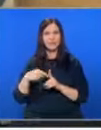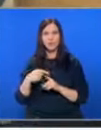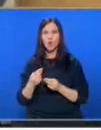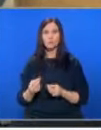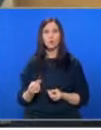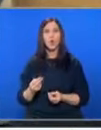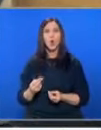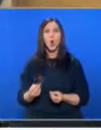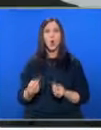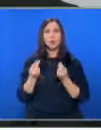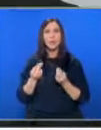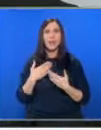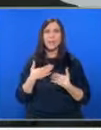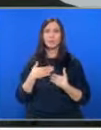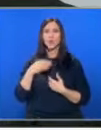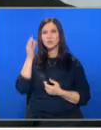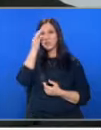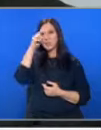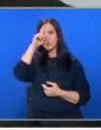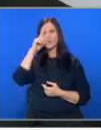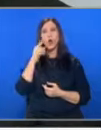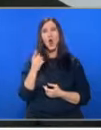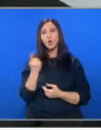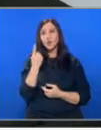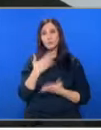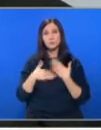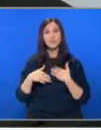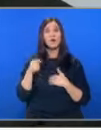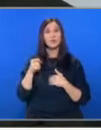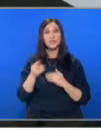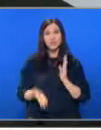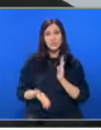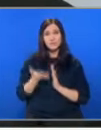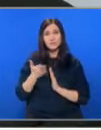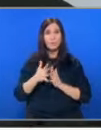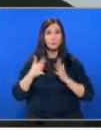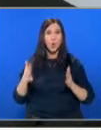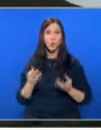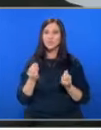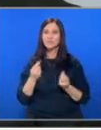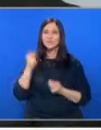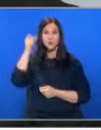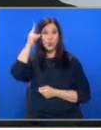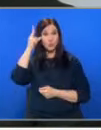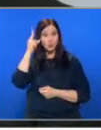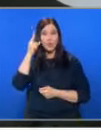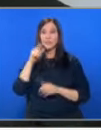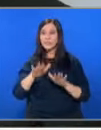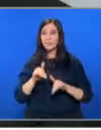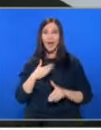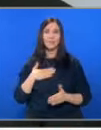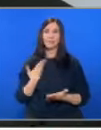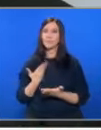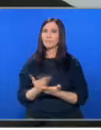Одобрение имаше и от Синя София. Особено сме доволни от това, че се завишават рязко средствата за култура и се приеха